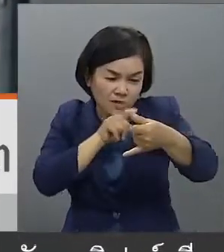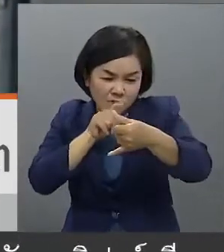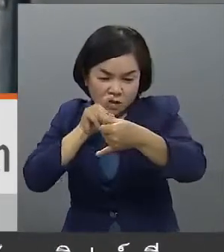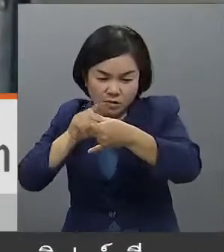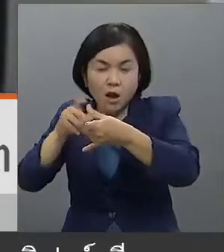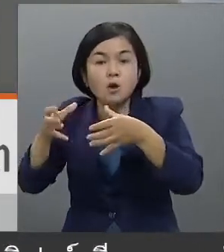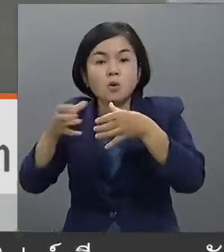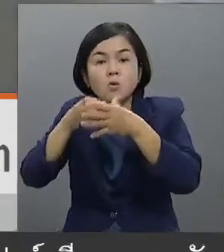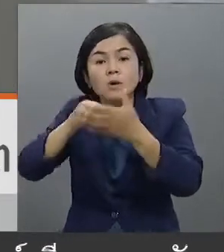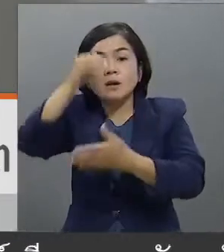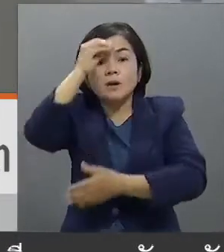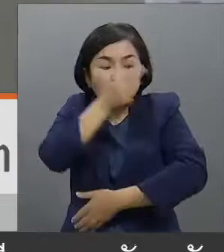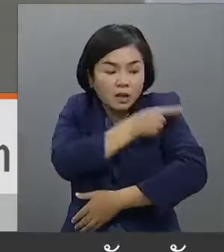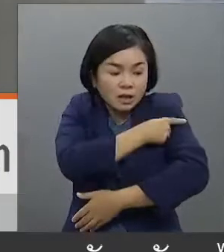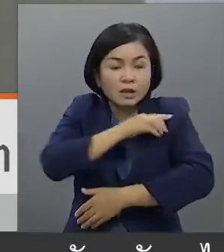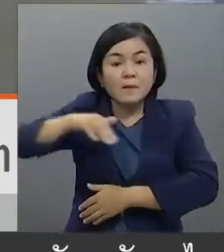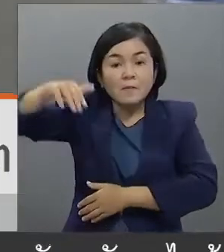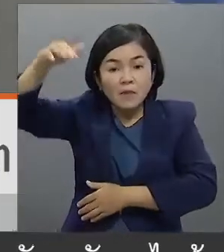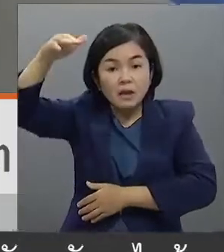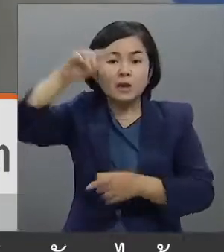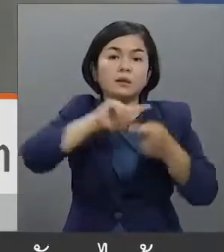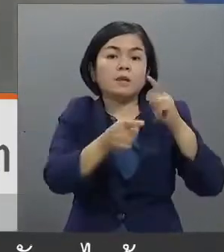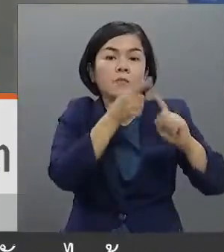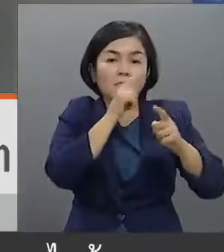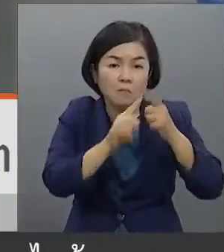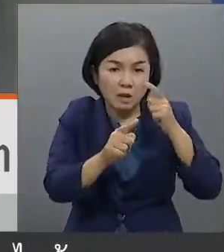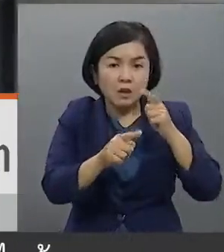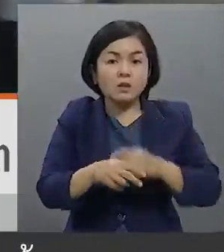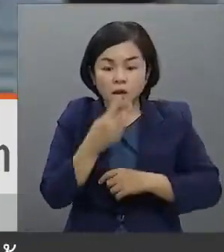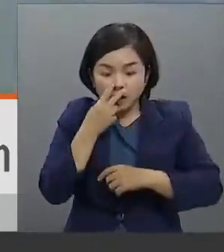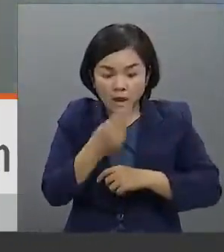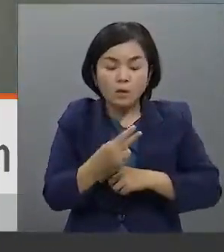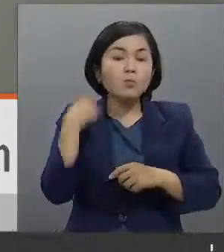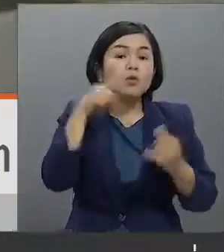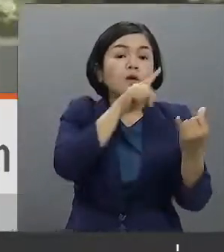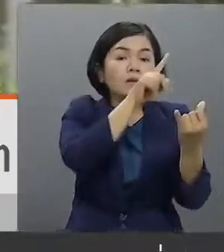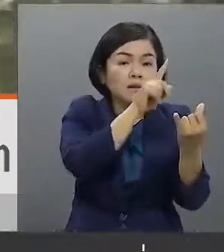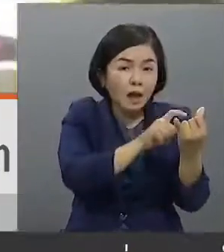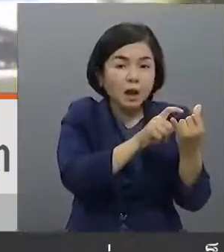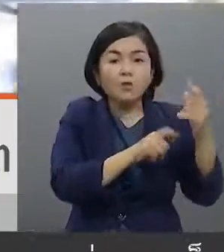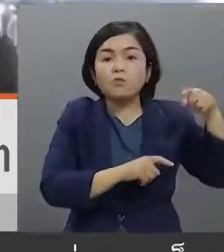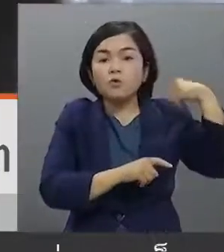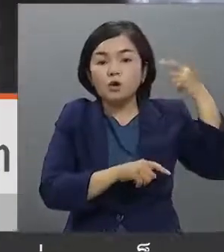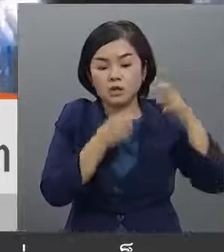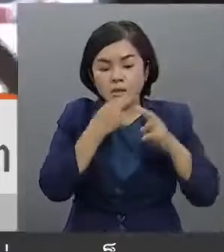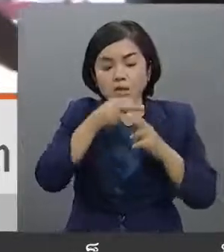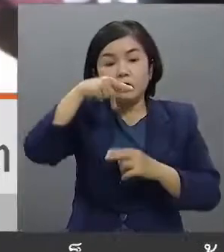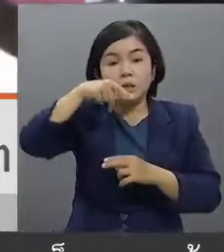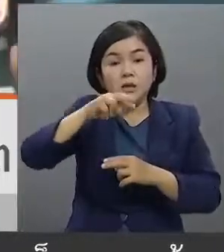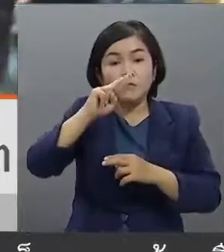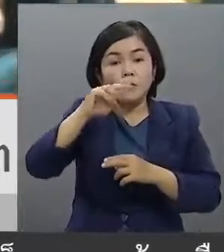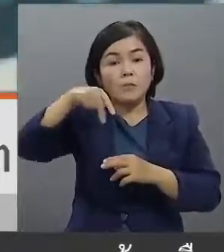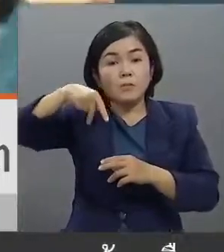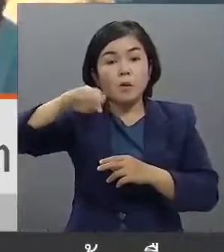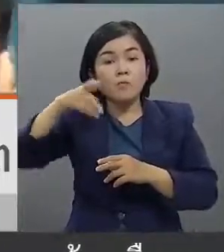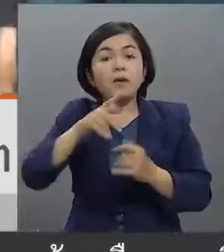วก็เพื่อนเชียร์ลีดเดอร์นะคะที่อยู่ในเหตุการณ์กรณีที่นางสาวพรพิพัฒน์เอียดดำหรือว่าน้องมิ้นนักศึกษ